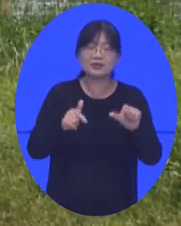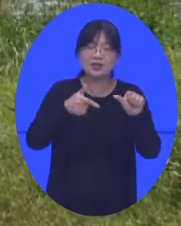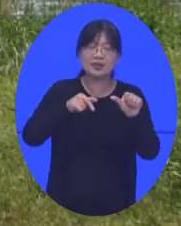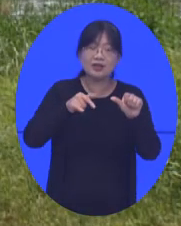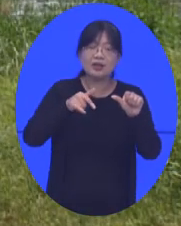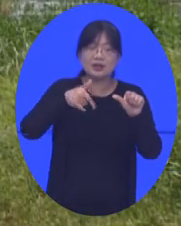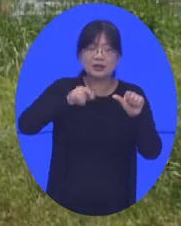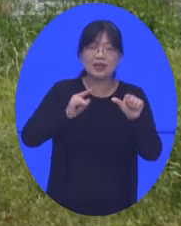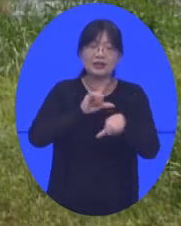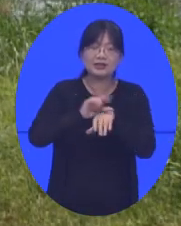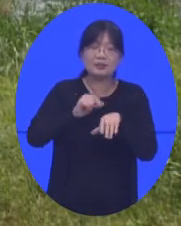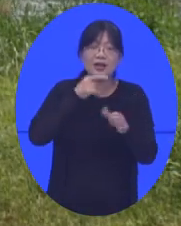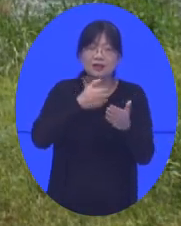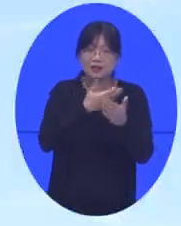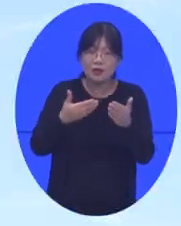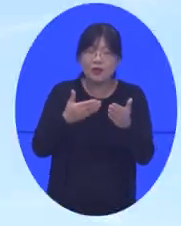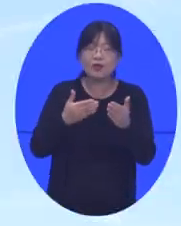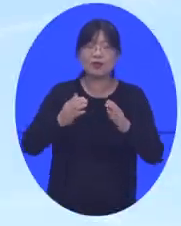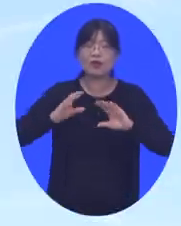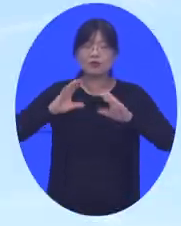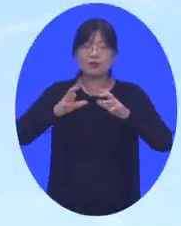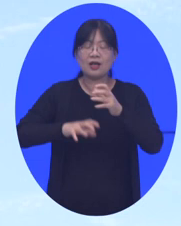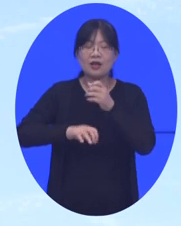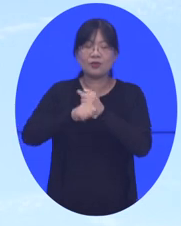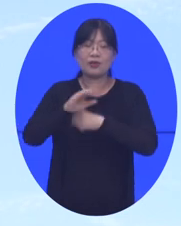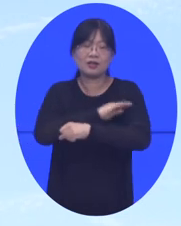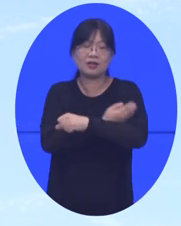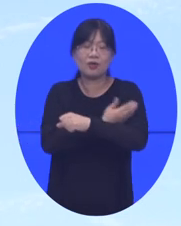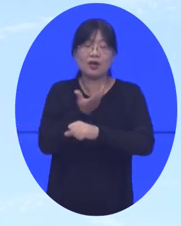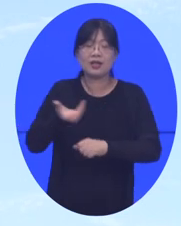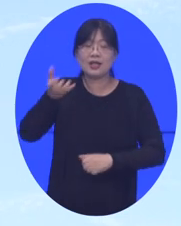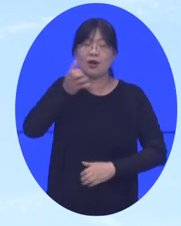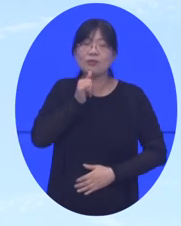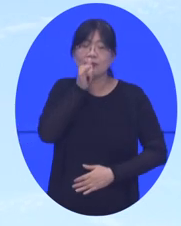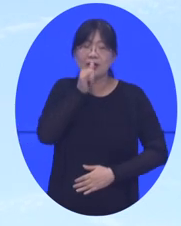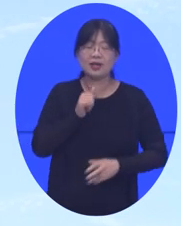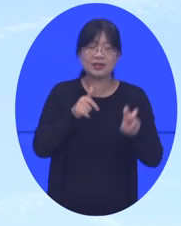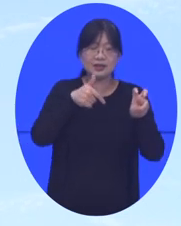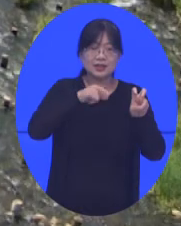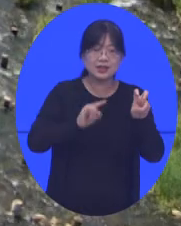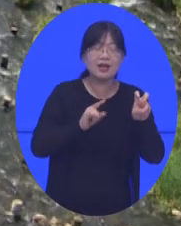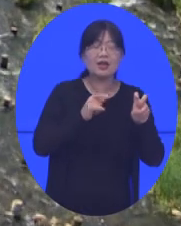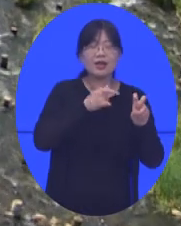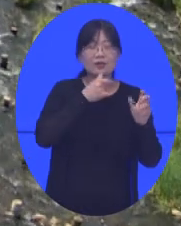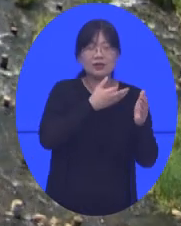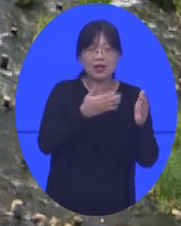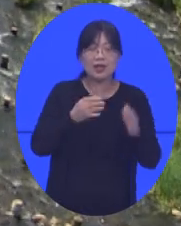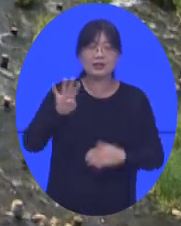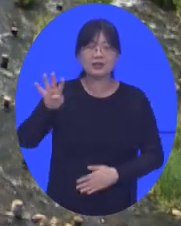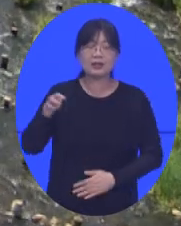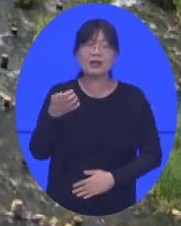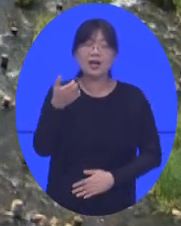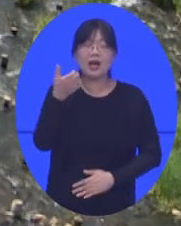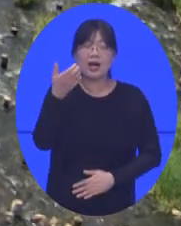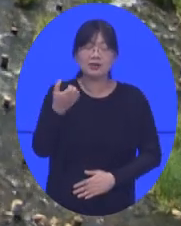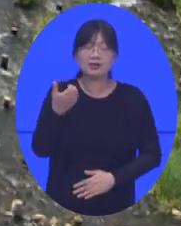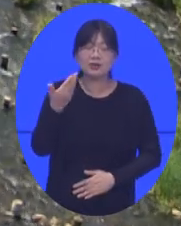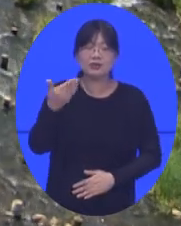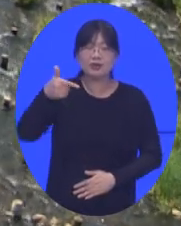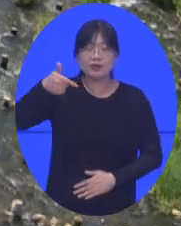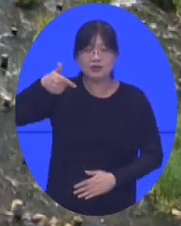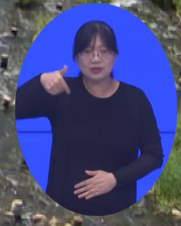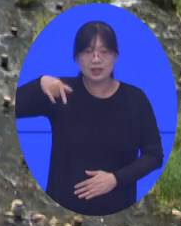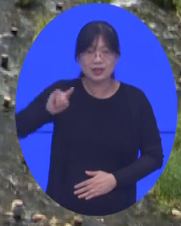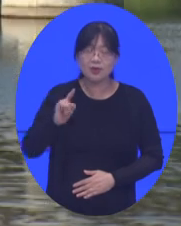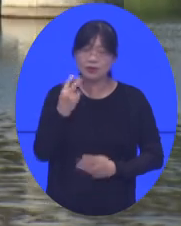승격을 정부에 건의했습니다. 경기도에 있는 국가하천 20개소, 지방하천 498개소를 비교하면